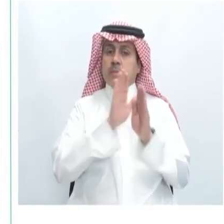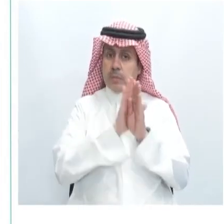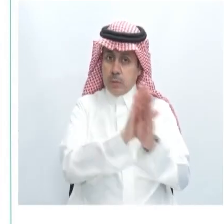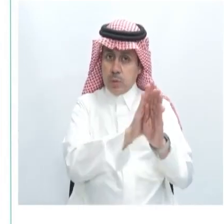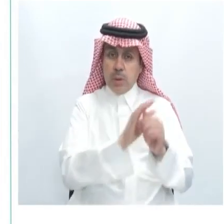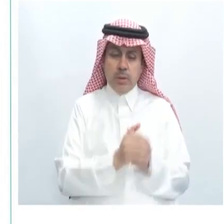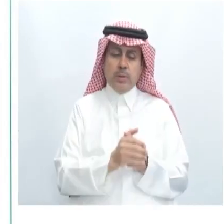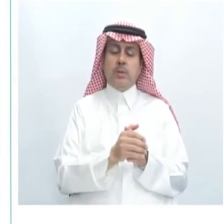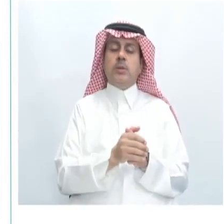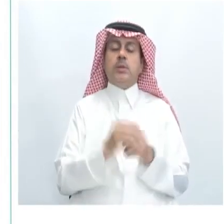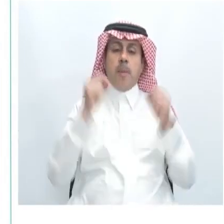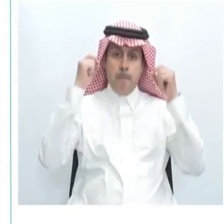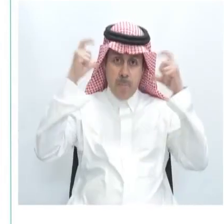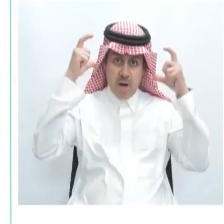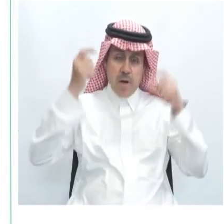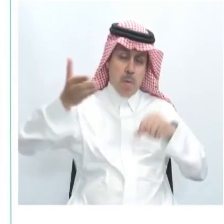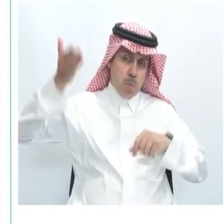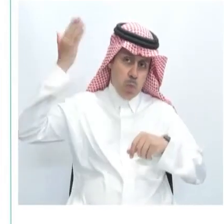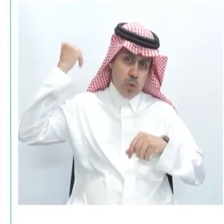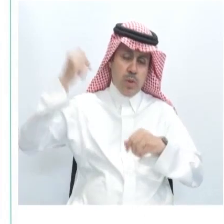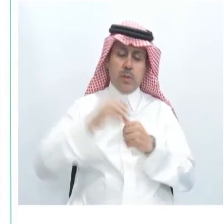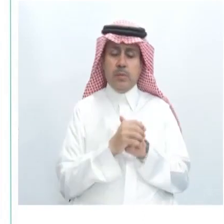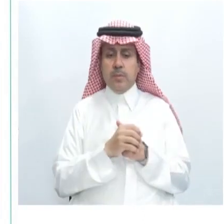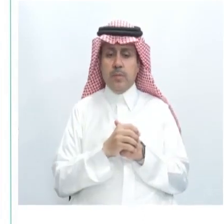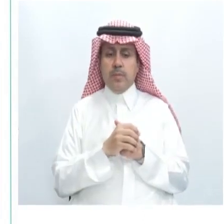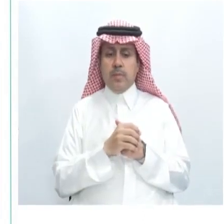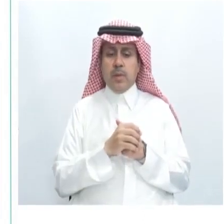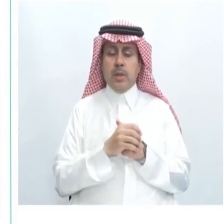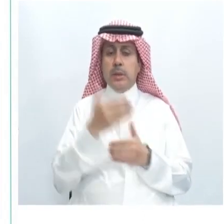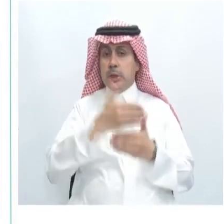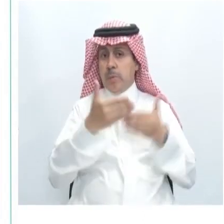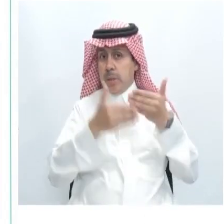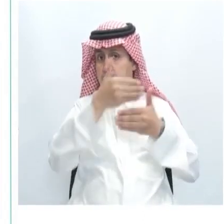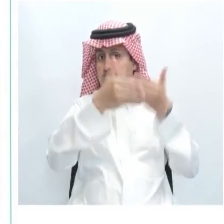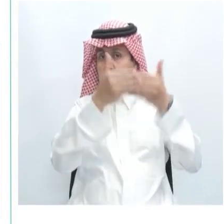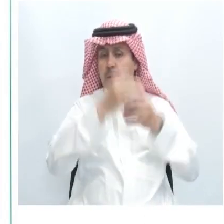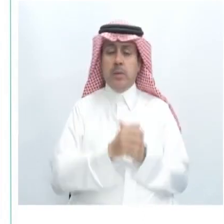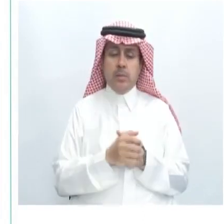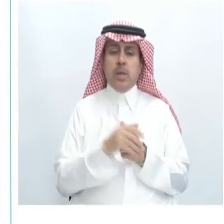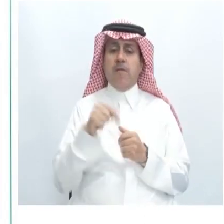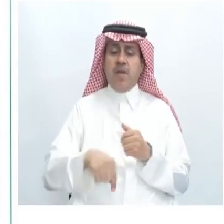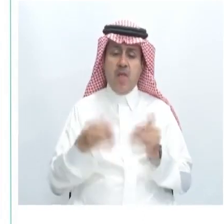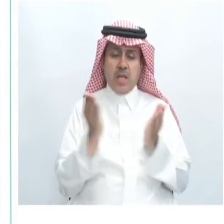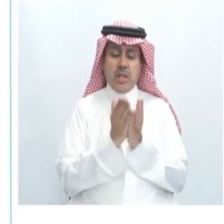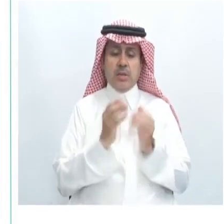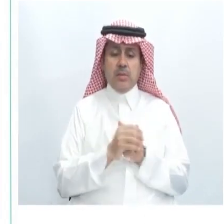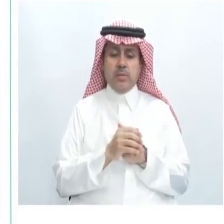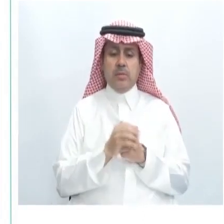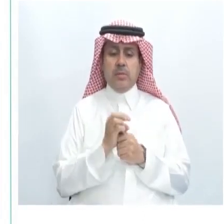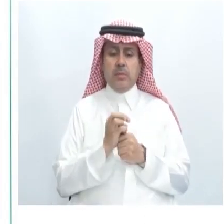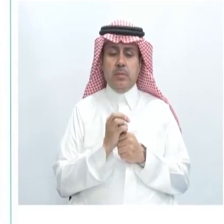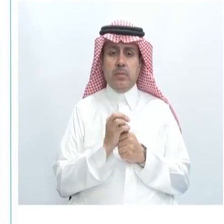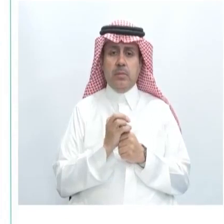ايجاد المعرفه المسبقه او السابقه لديك التي ستبني عليها باذن الله في درسنا لهذا اليوم